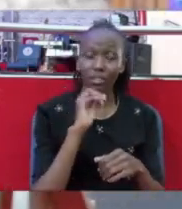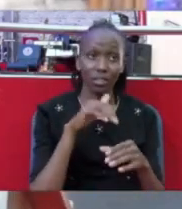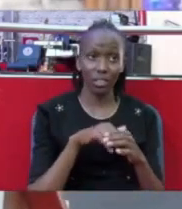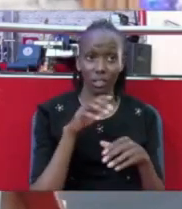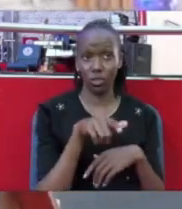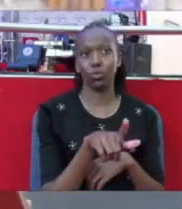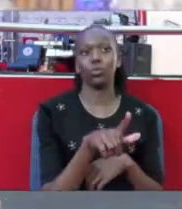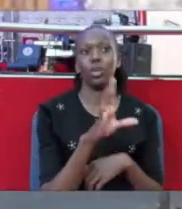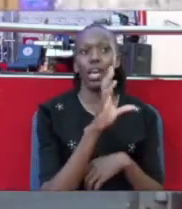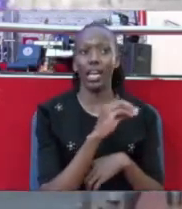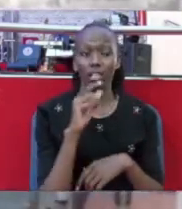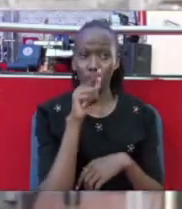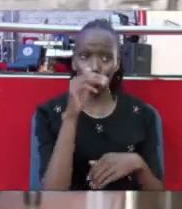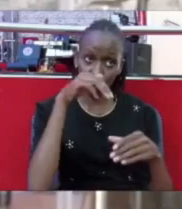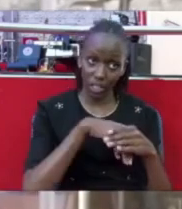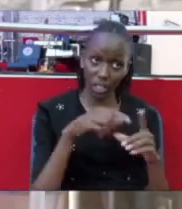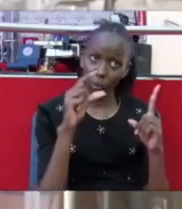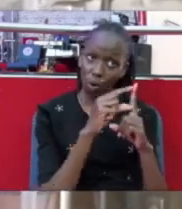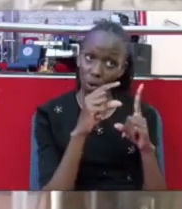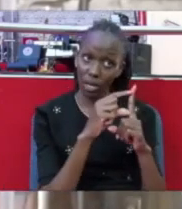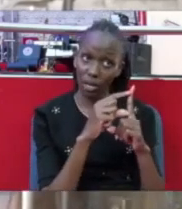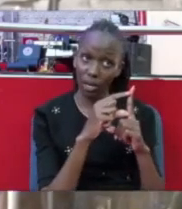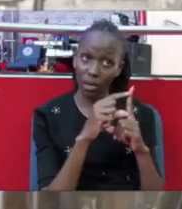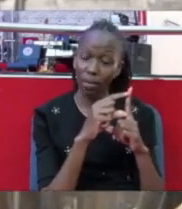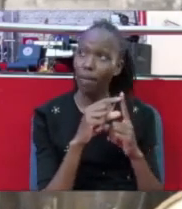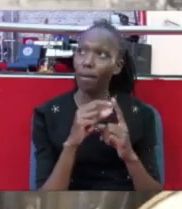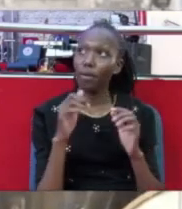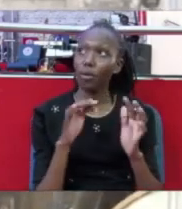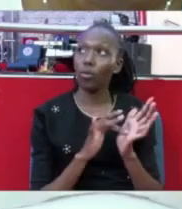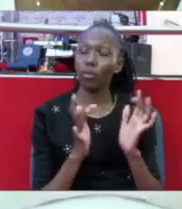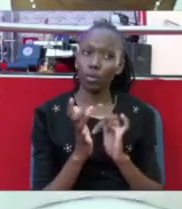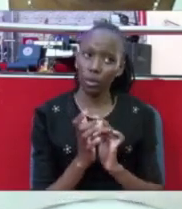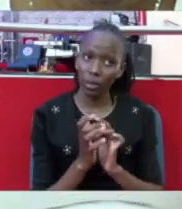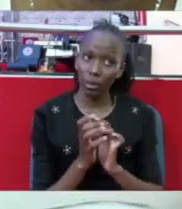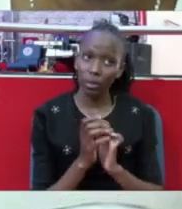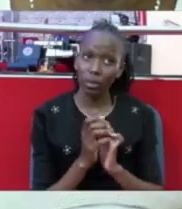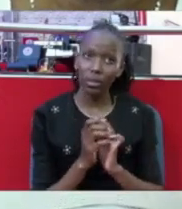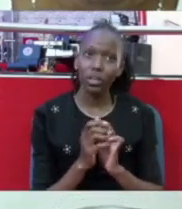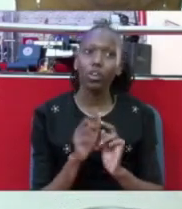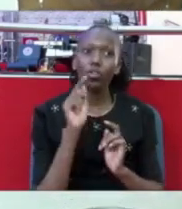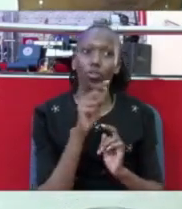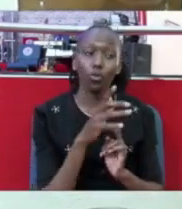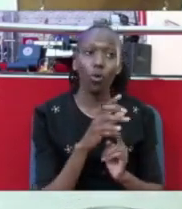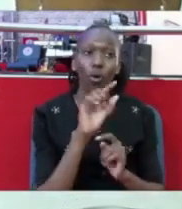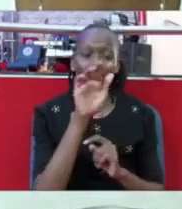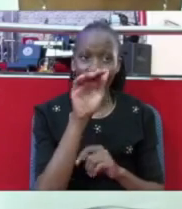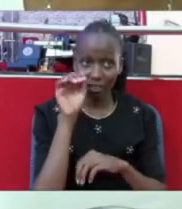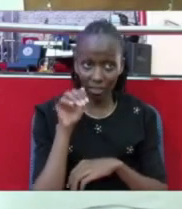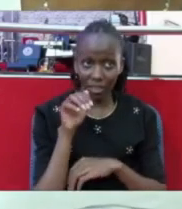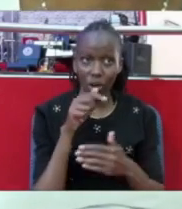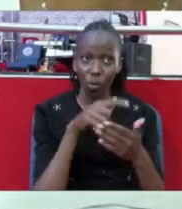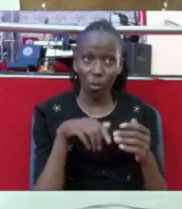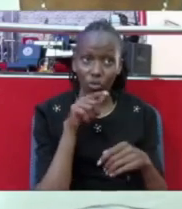abide in the word. Na wewe uwe katika neno la Mungu. That you will ask whatever it is that you want. Kwamba utaitishe chochote utakacho. And that God will provide